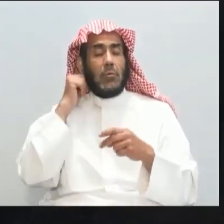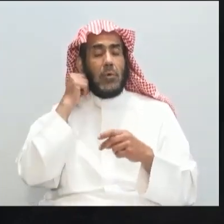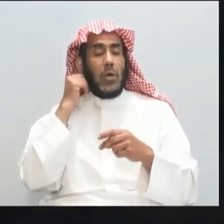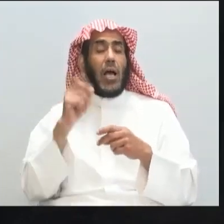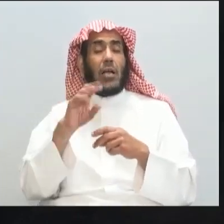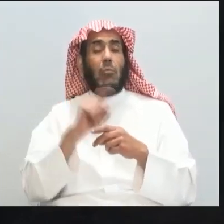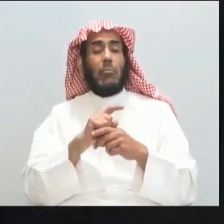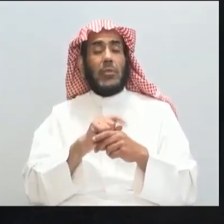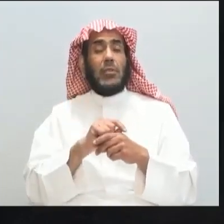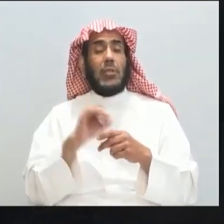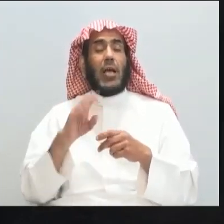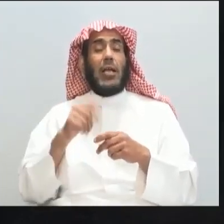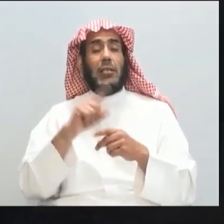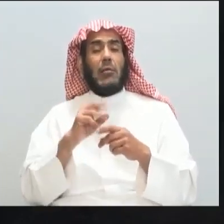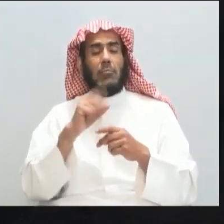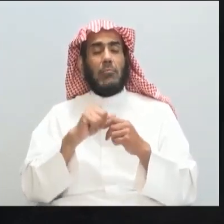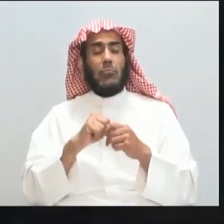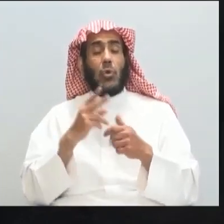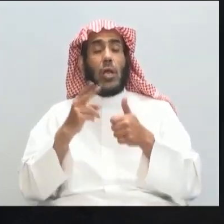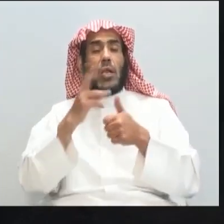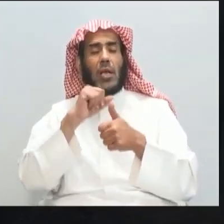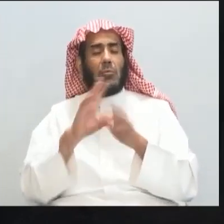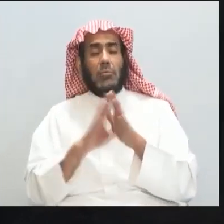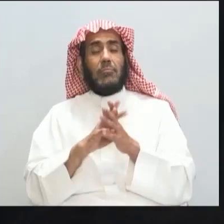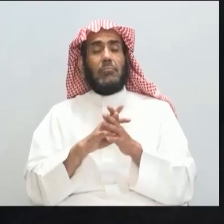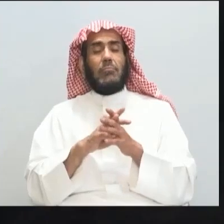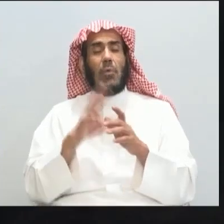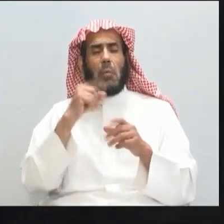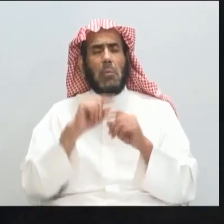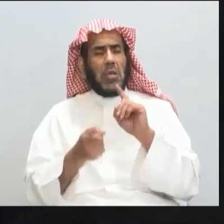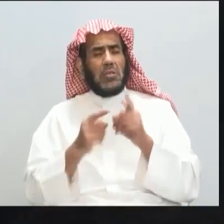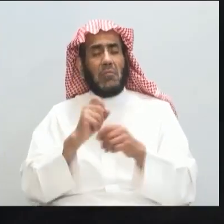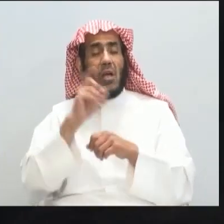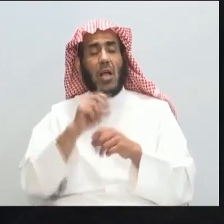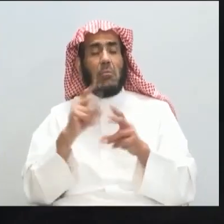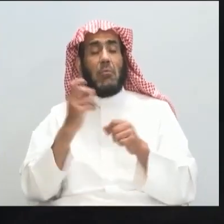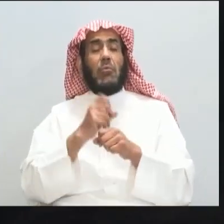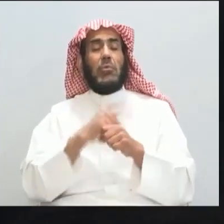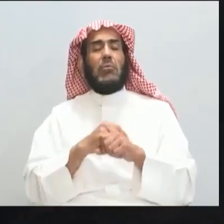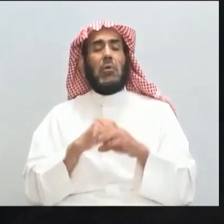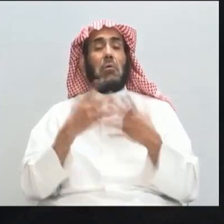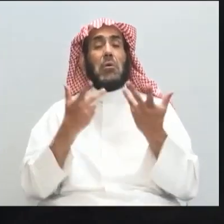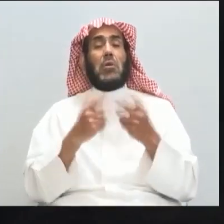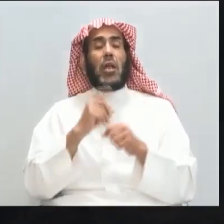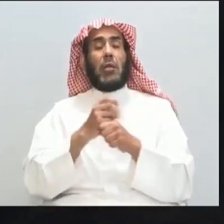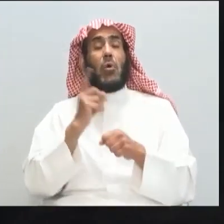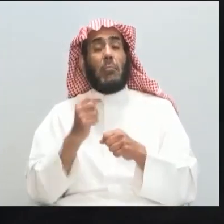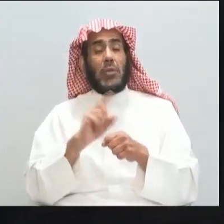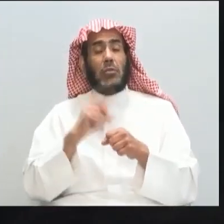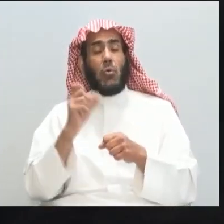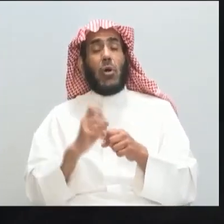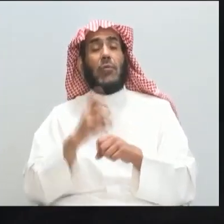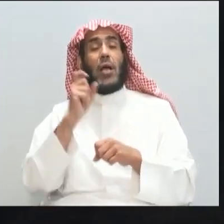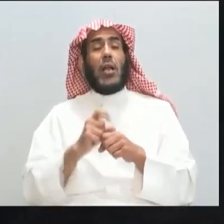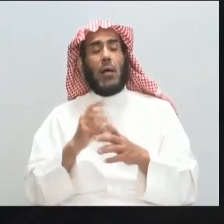قلت اكرم محمد خالد بدون حركات او بدون اعراب لما ميزت الفاعل من المفعول ولا تدري تدرك ان محمد هو